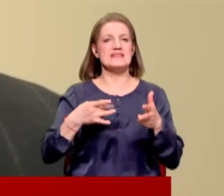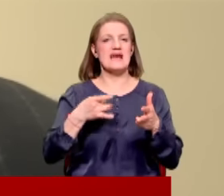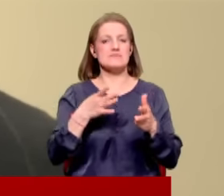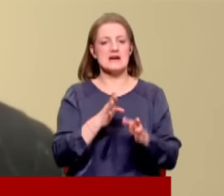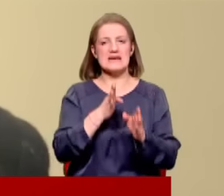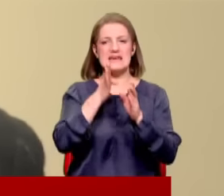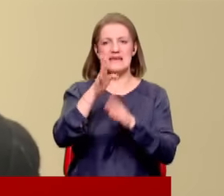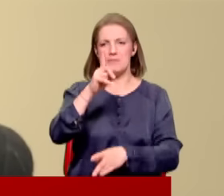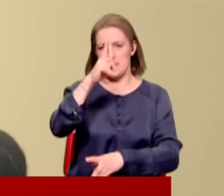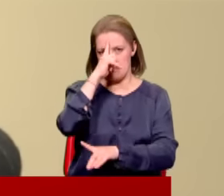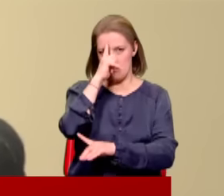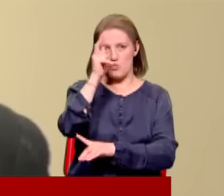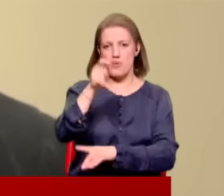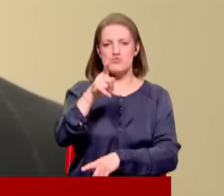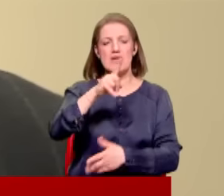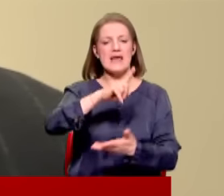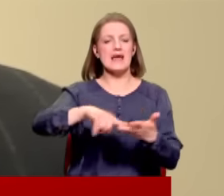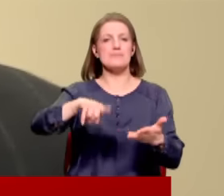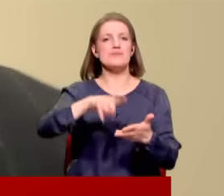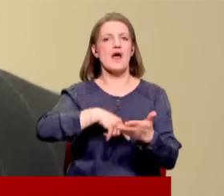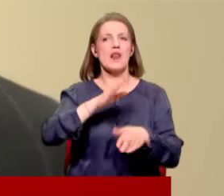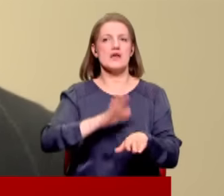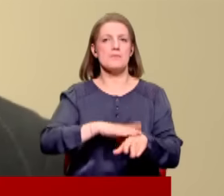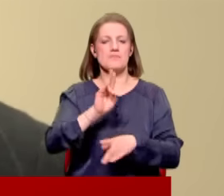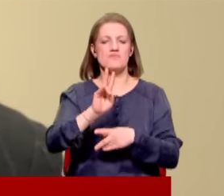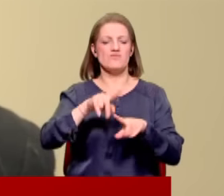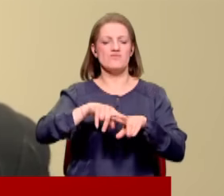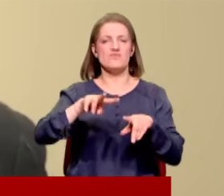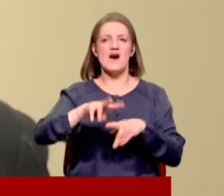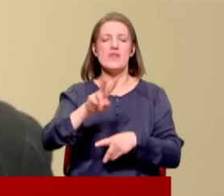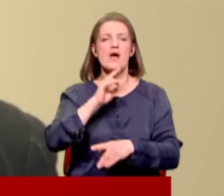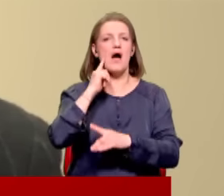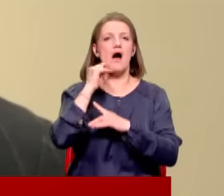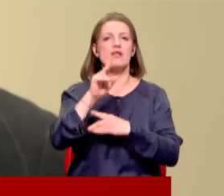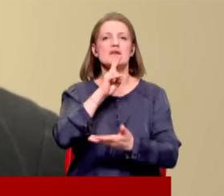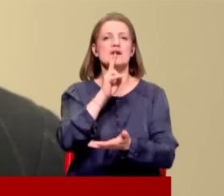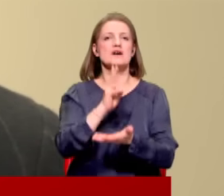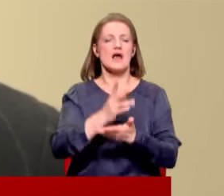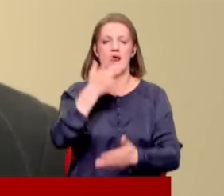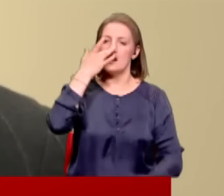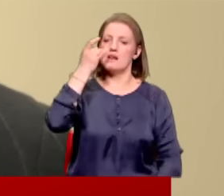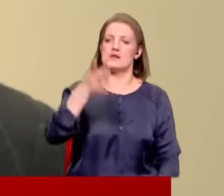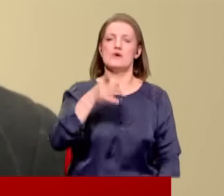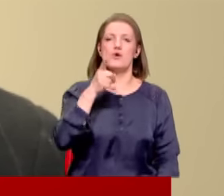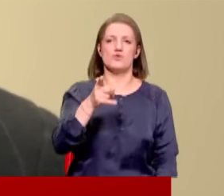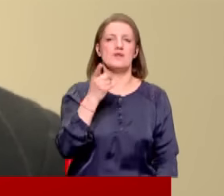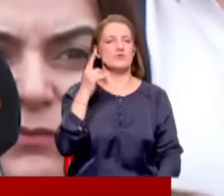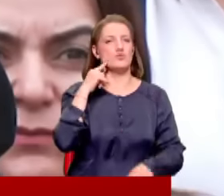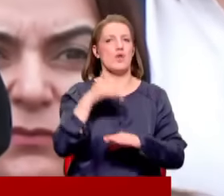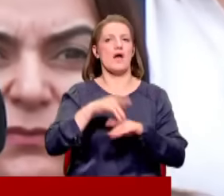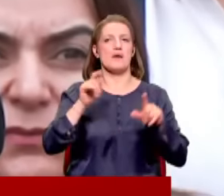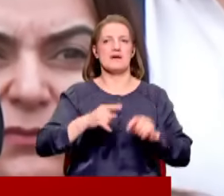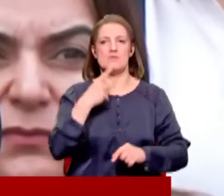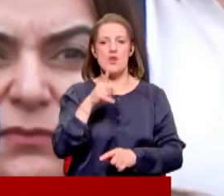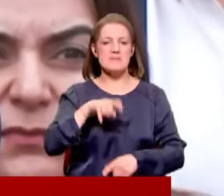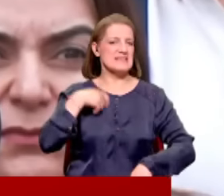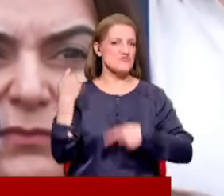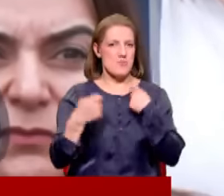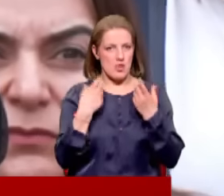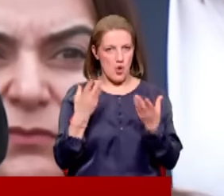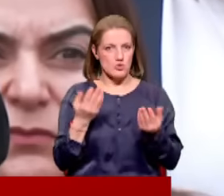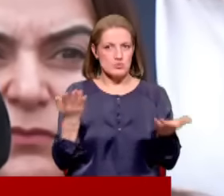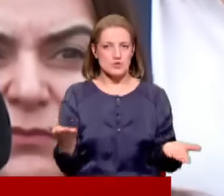gidip bir başvuruyla bunu iptal ettirmek Van halkının iradesini hiçe saymak, ona pusu kurmaktır. Böyle bir saçmalık